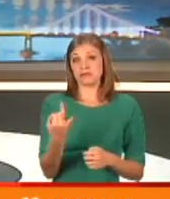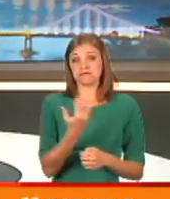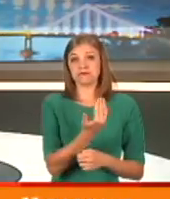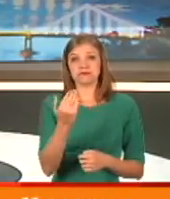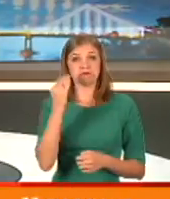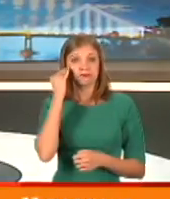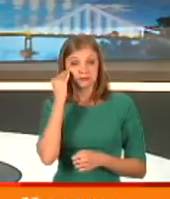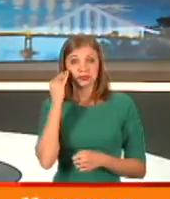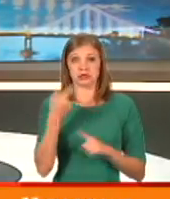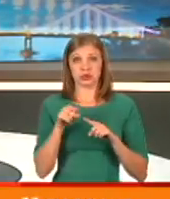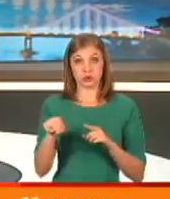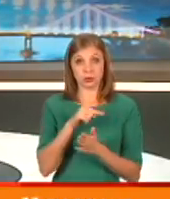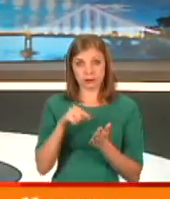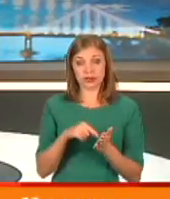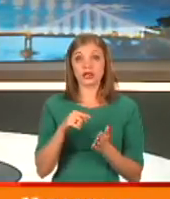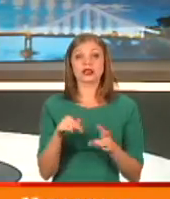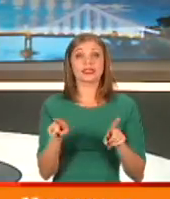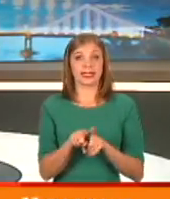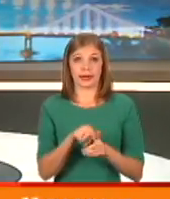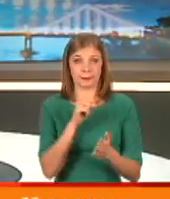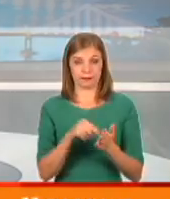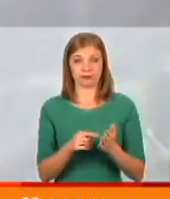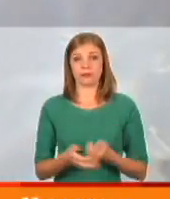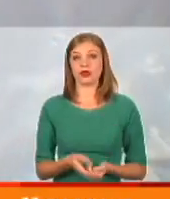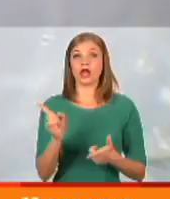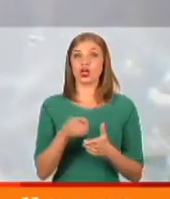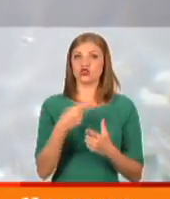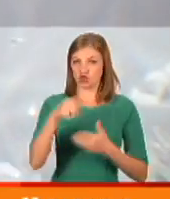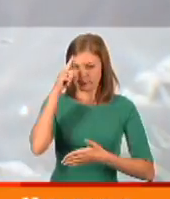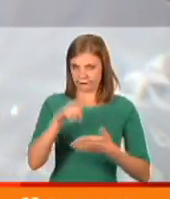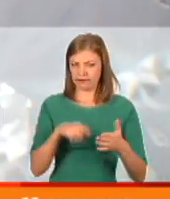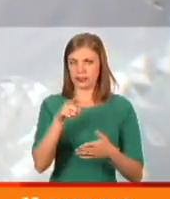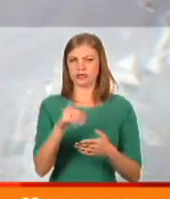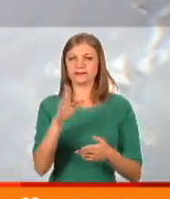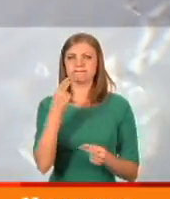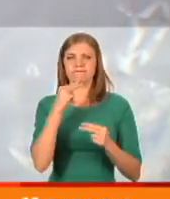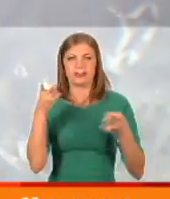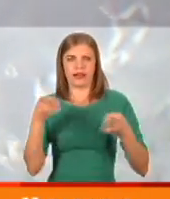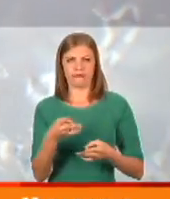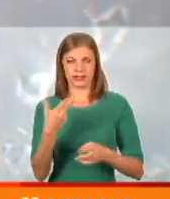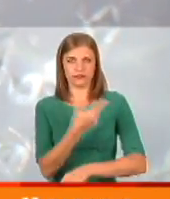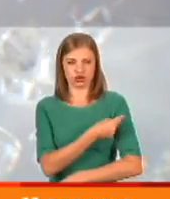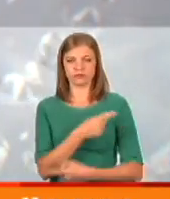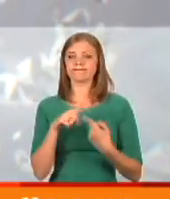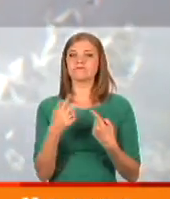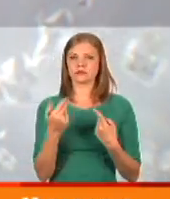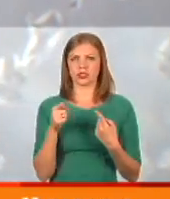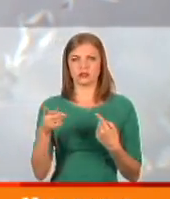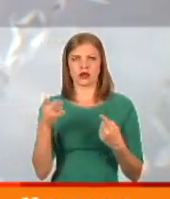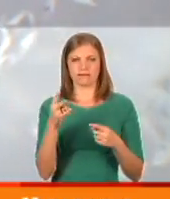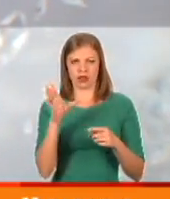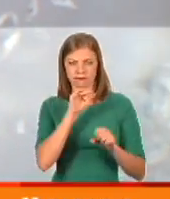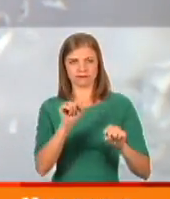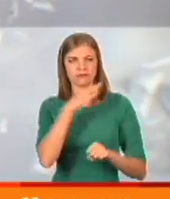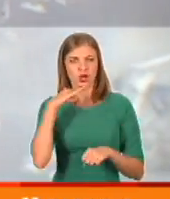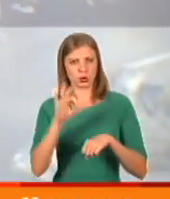цікаво дізнатися вашу думку з цього приводу, і питання таке. Чи вірите ви в ефективність щеплень? Так, це панацея від